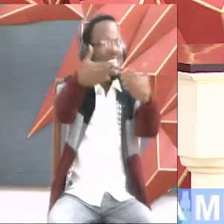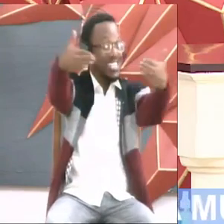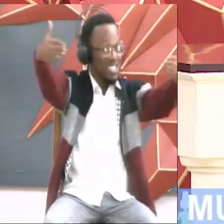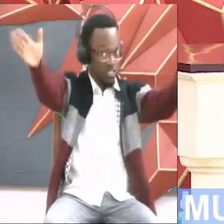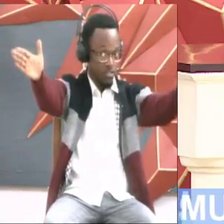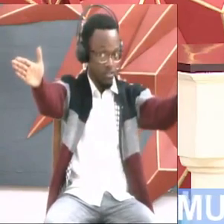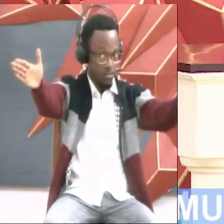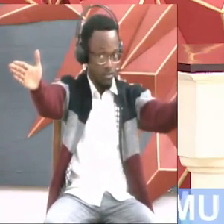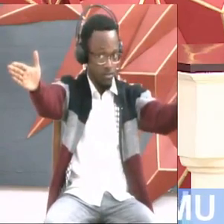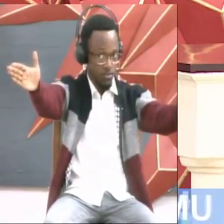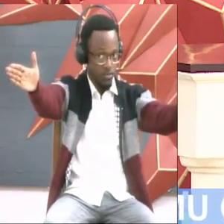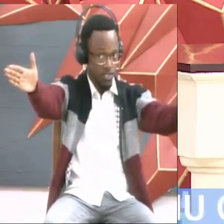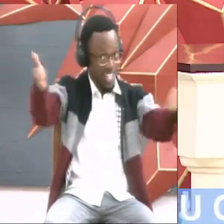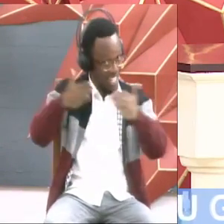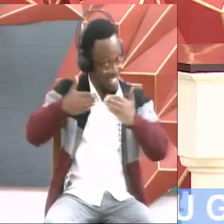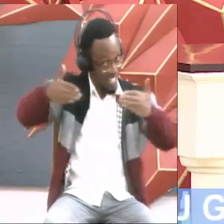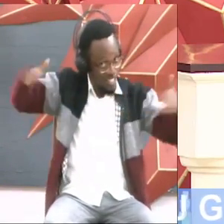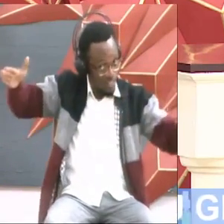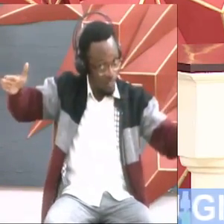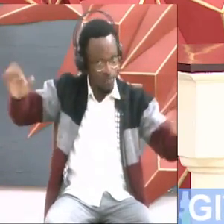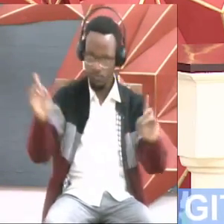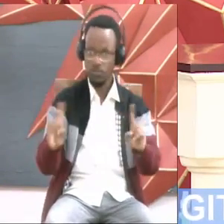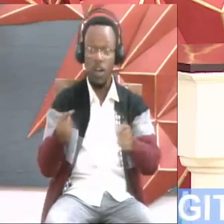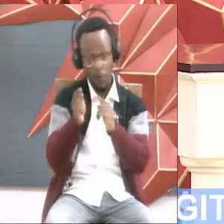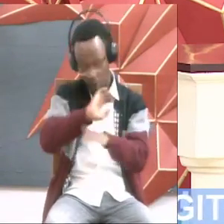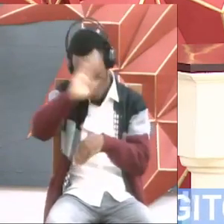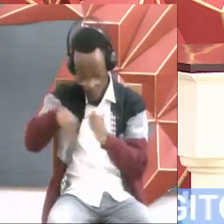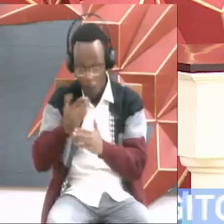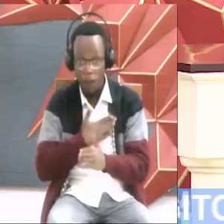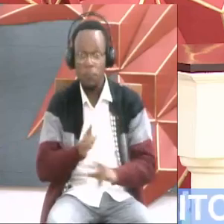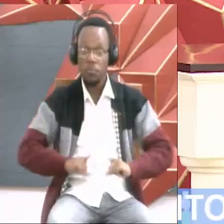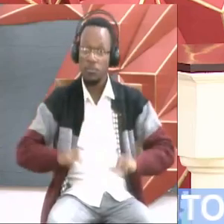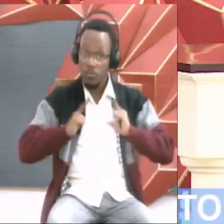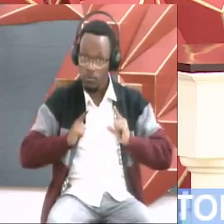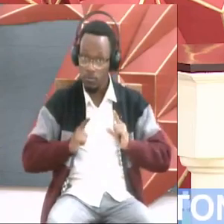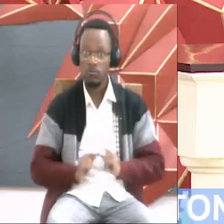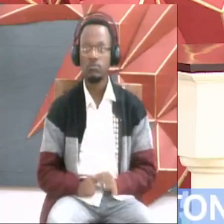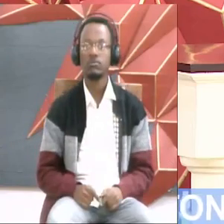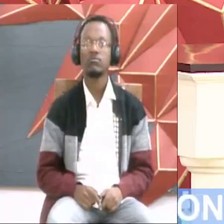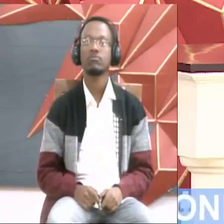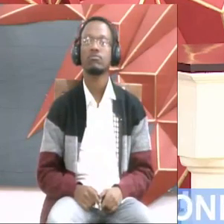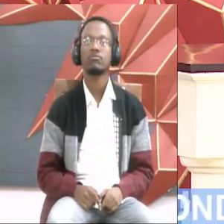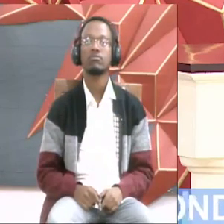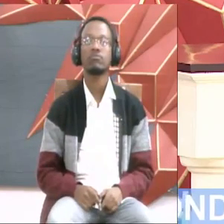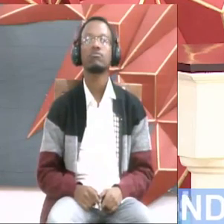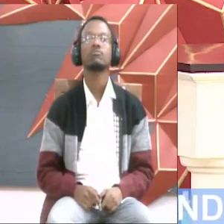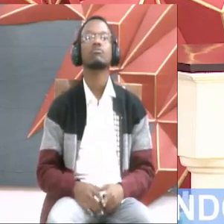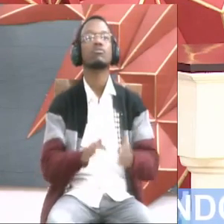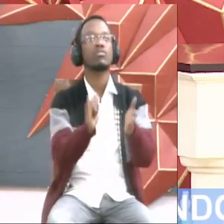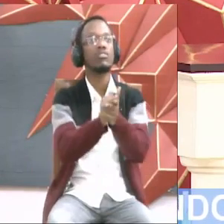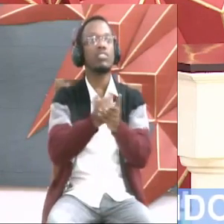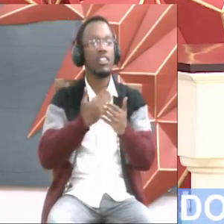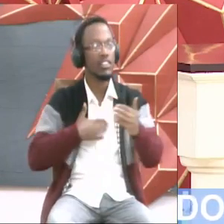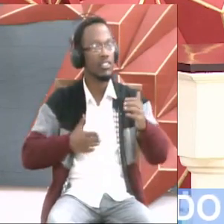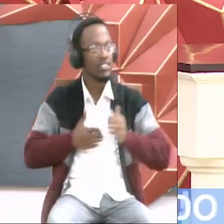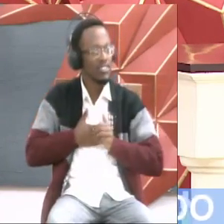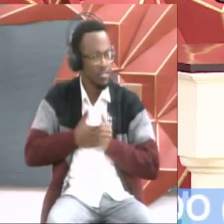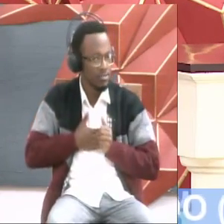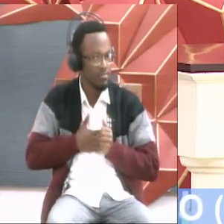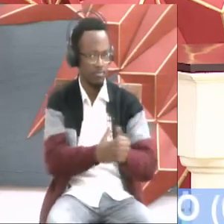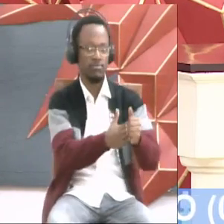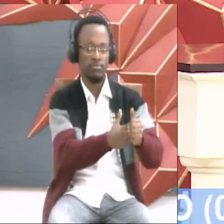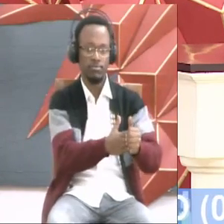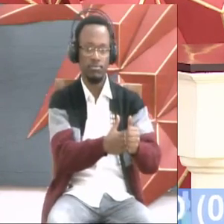buzima bwanjye bwa minsi yose aho nzoba ndi hose nibyo binjye aleluya